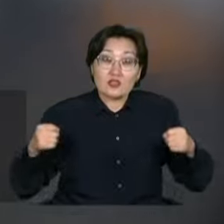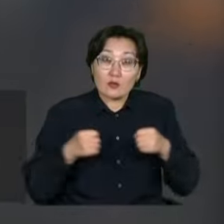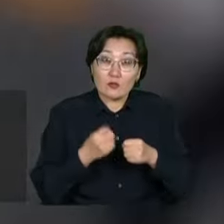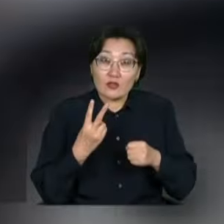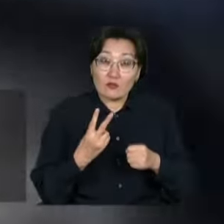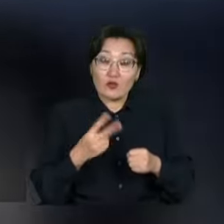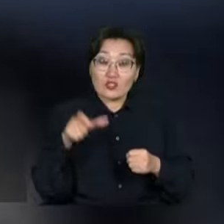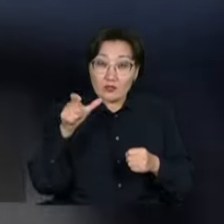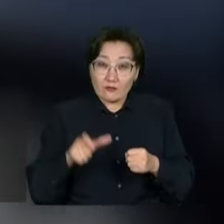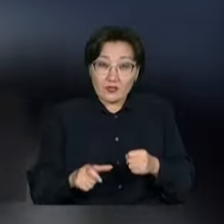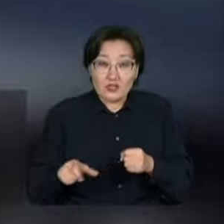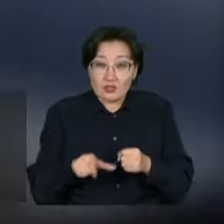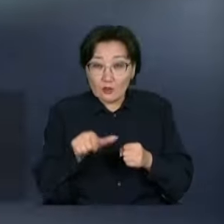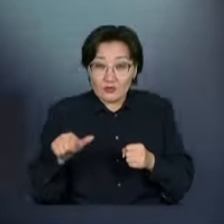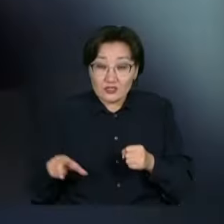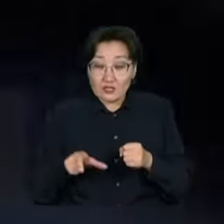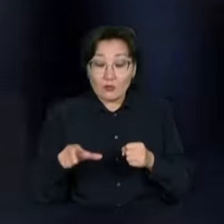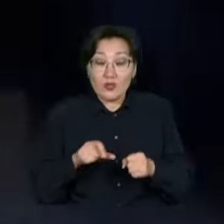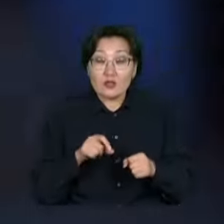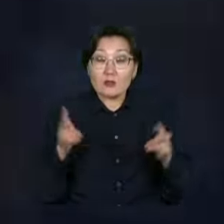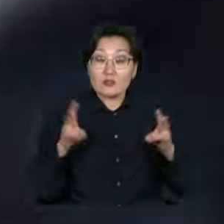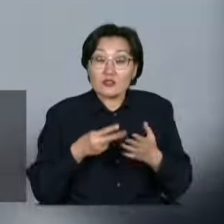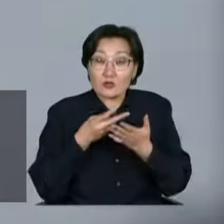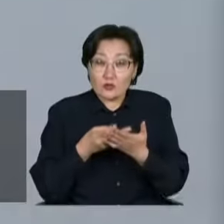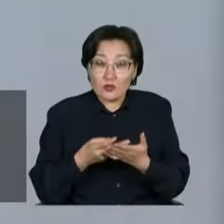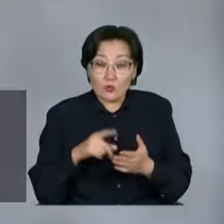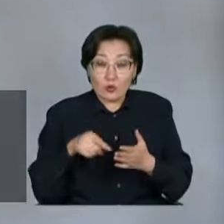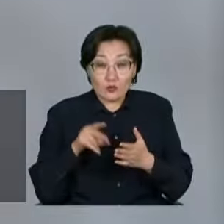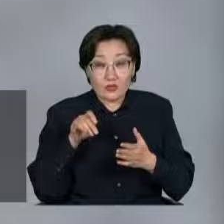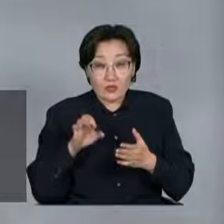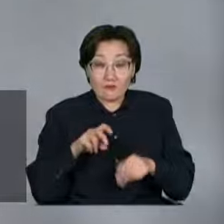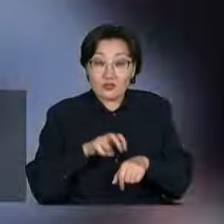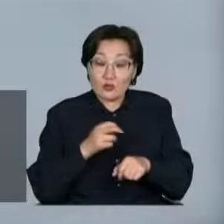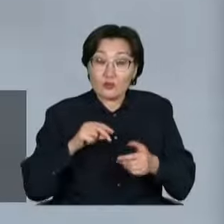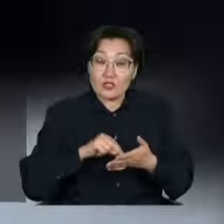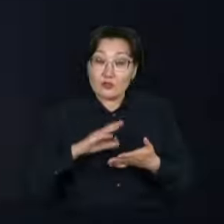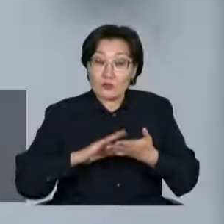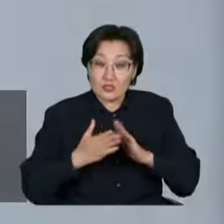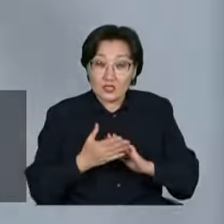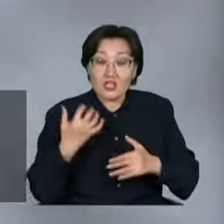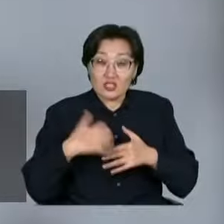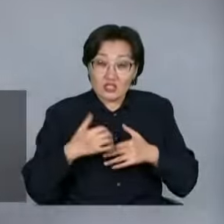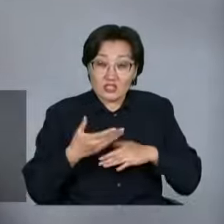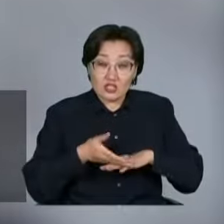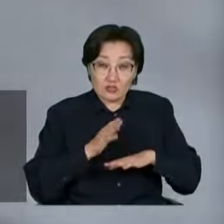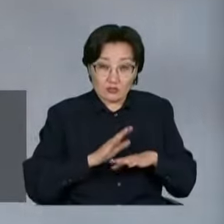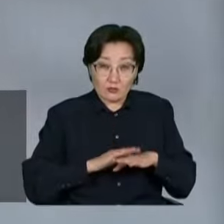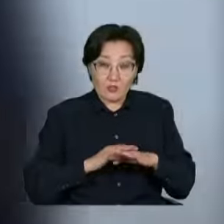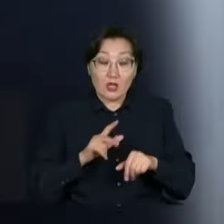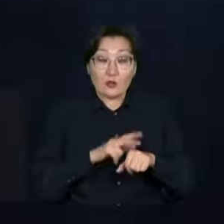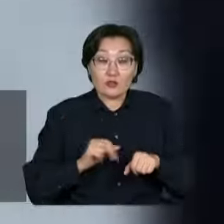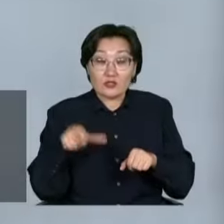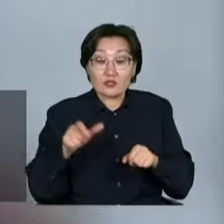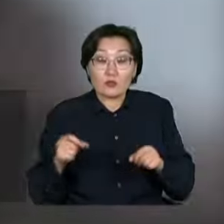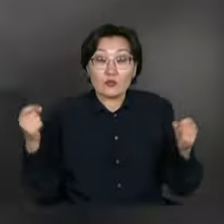стоявших у обочины. Пострадавших госпитализировали в больницу города Кунаев. Врачи оценивают их состояние как средней тяжести.